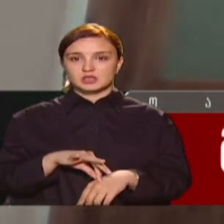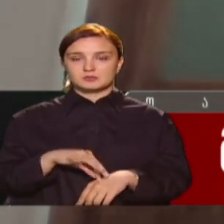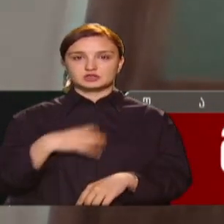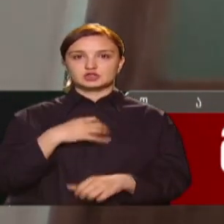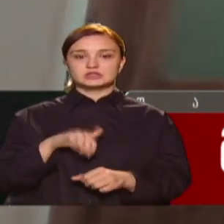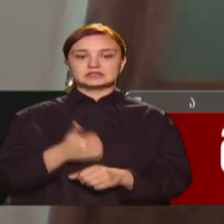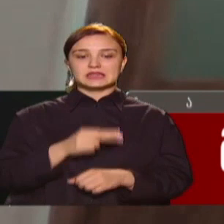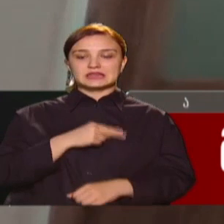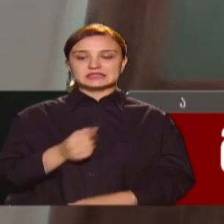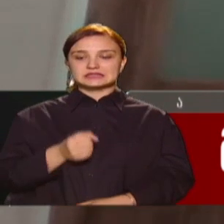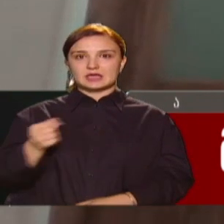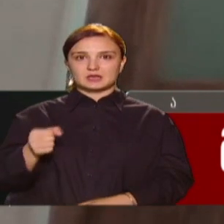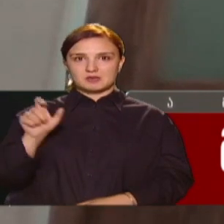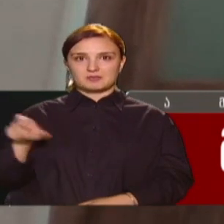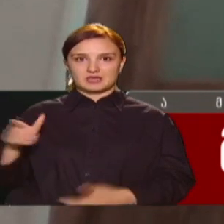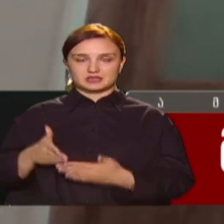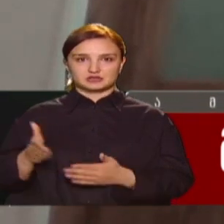bisgahorțele, bisgahorțele, bisgahorțele,